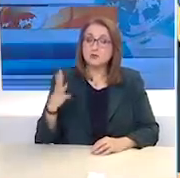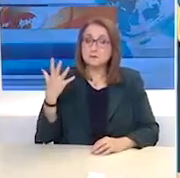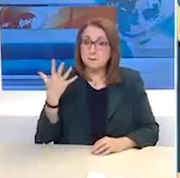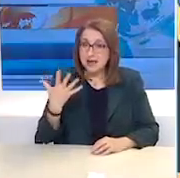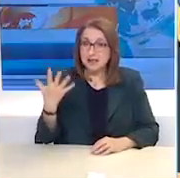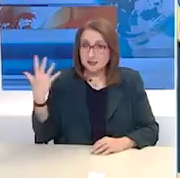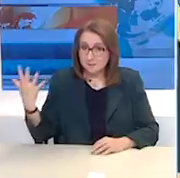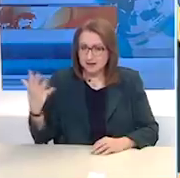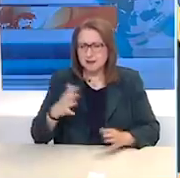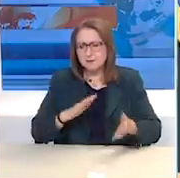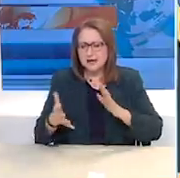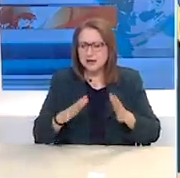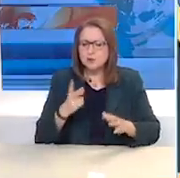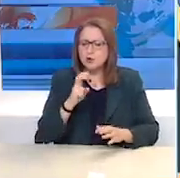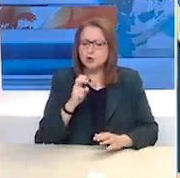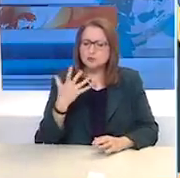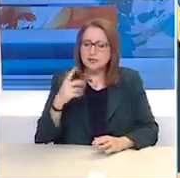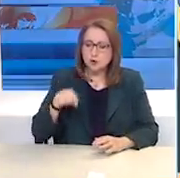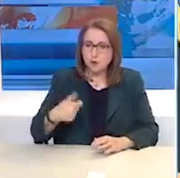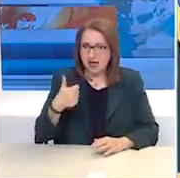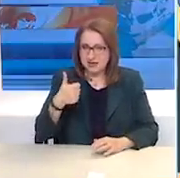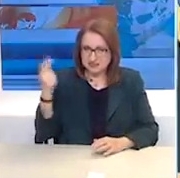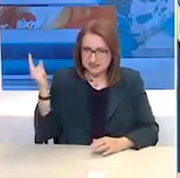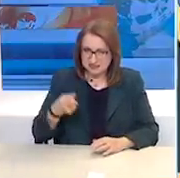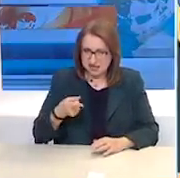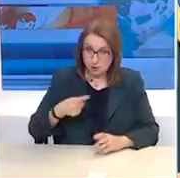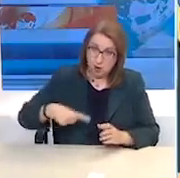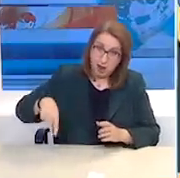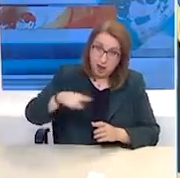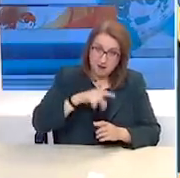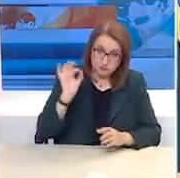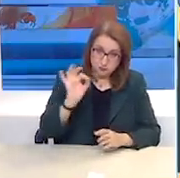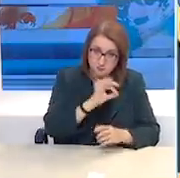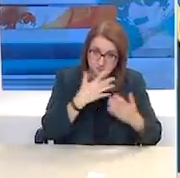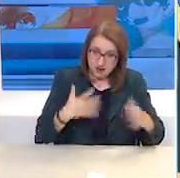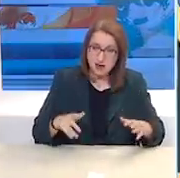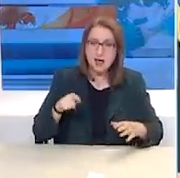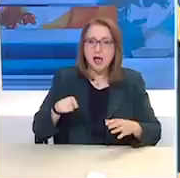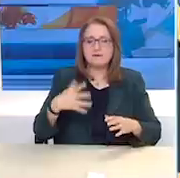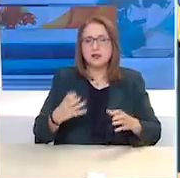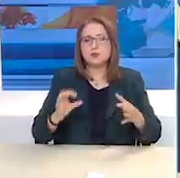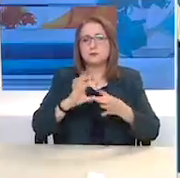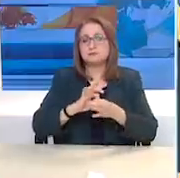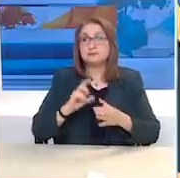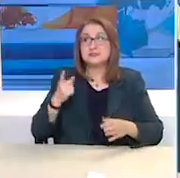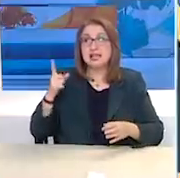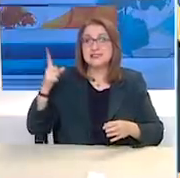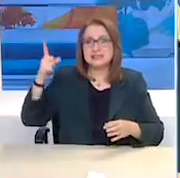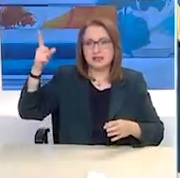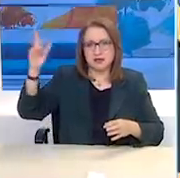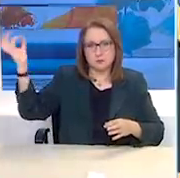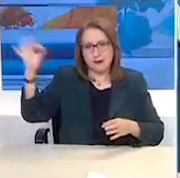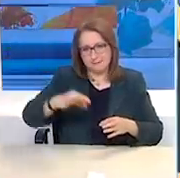555, δηλαδή το 25,6% εκ των κρουσμάτων, θεωρούνται σχετιζόμενα με ταξίδι από το